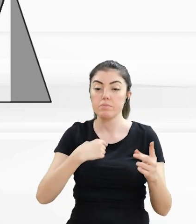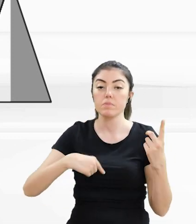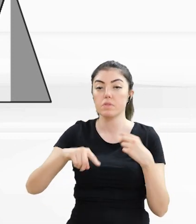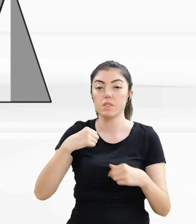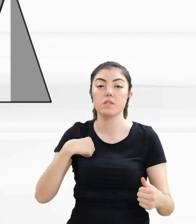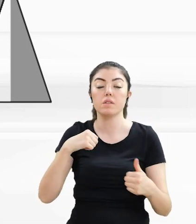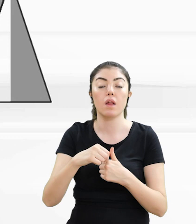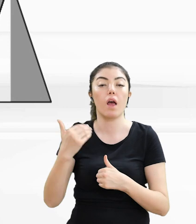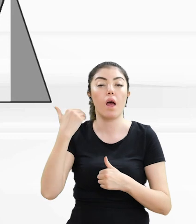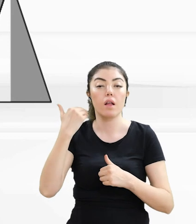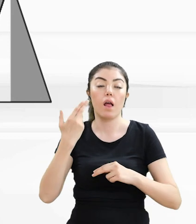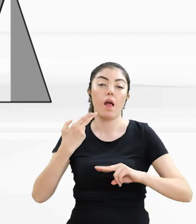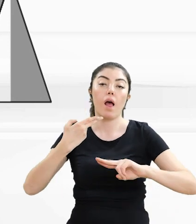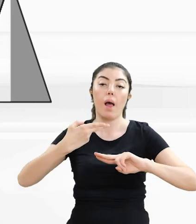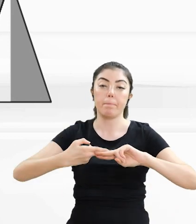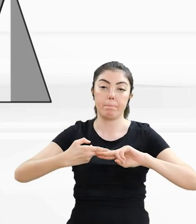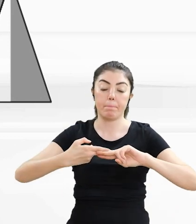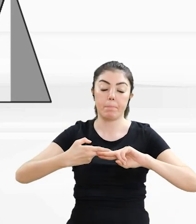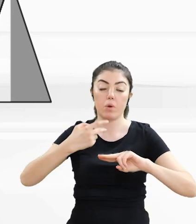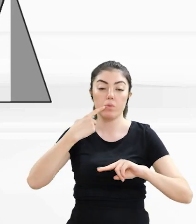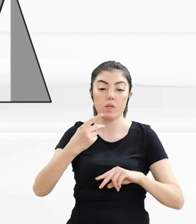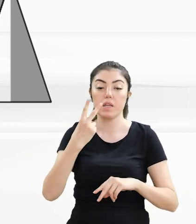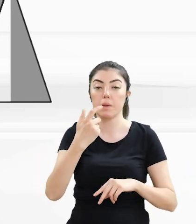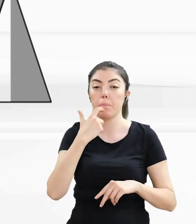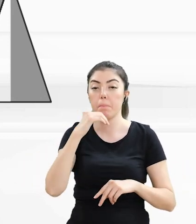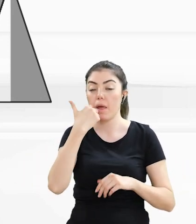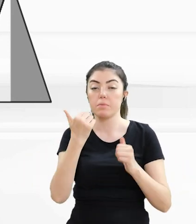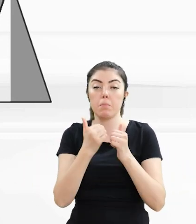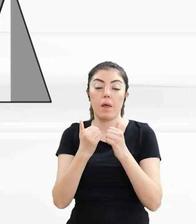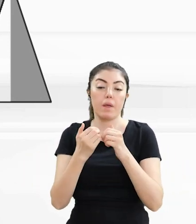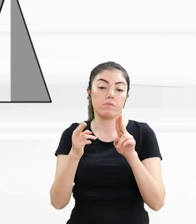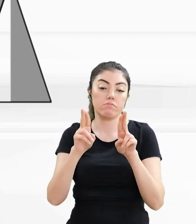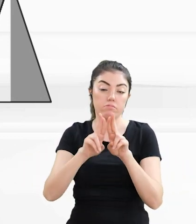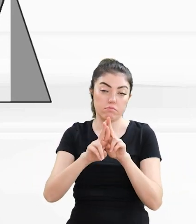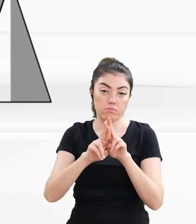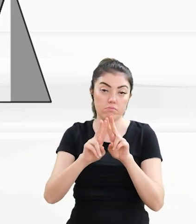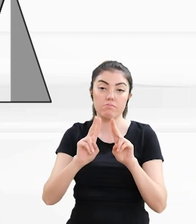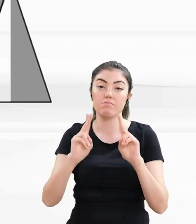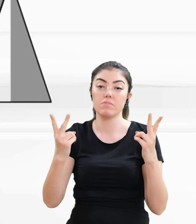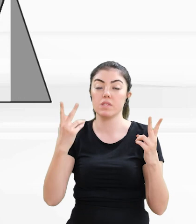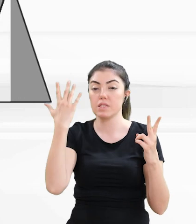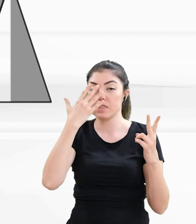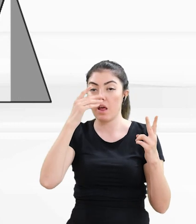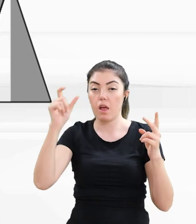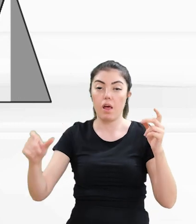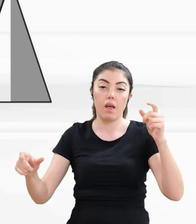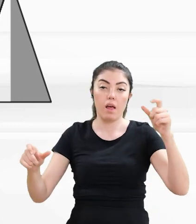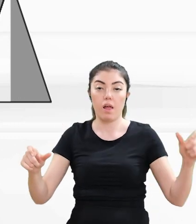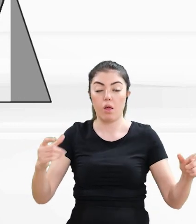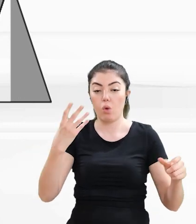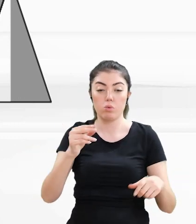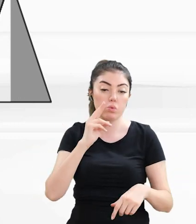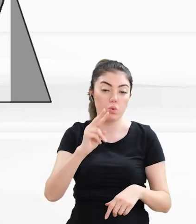Bizler yine arkaya doğru kapattığımızda şurada iki beyazında yan yana geldiğini ve yanlarında dik